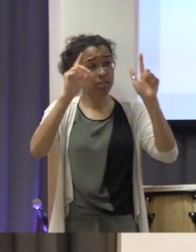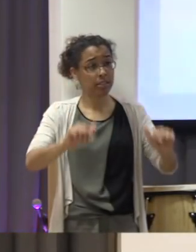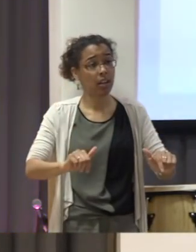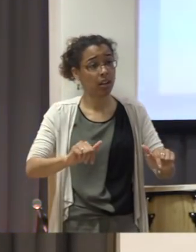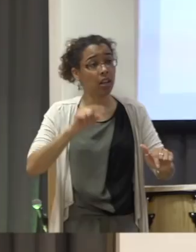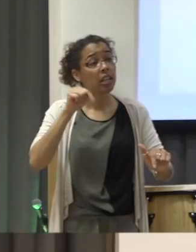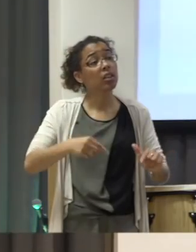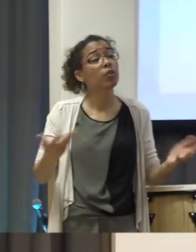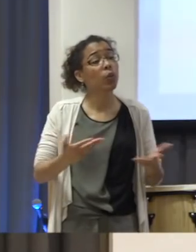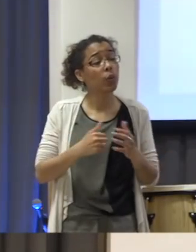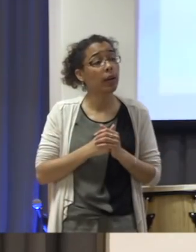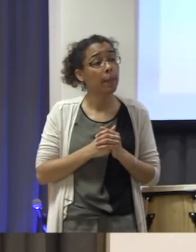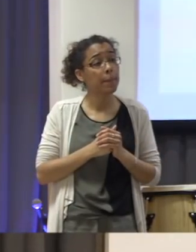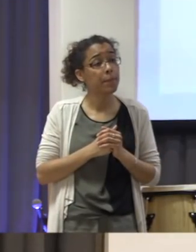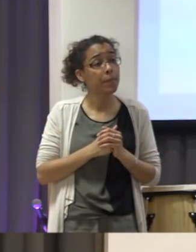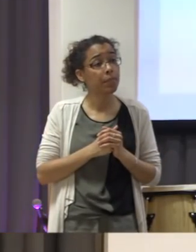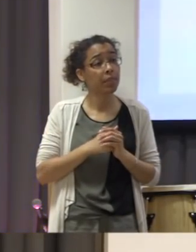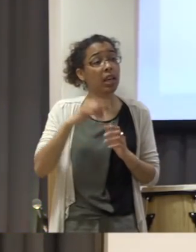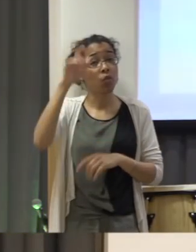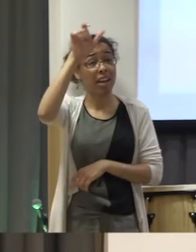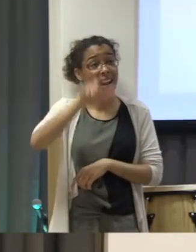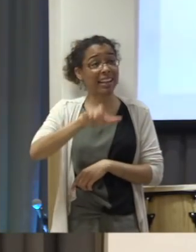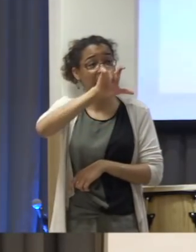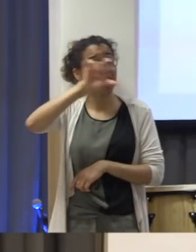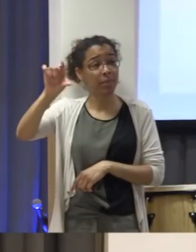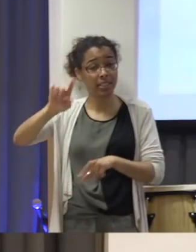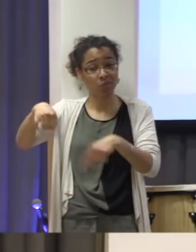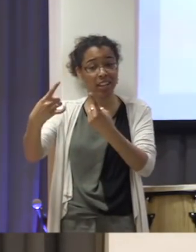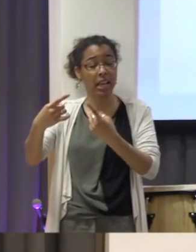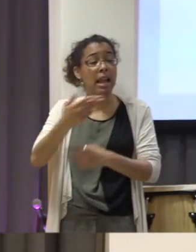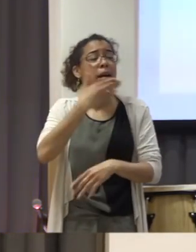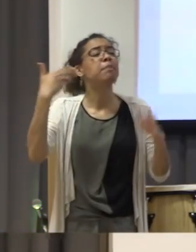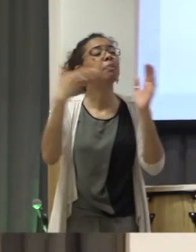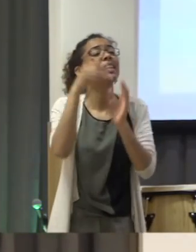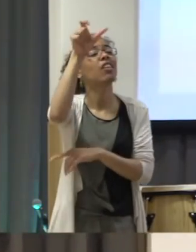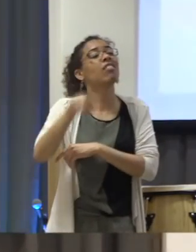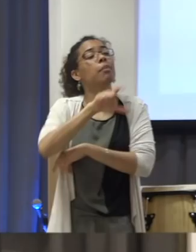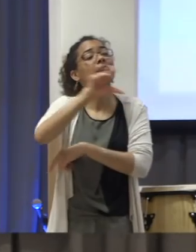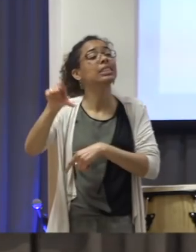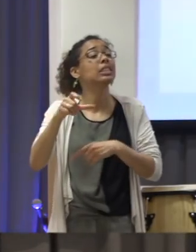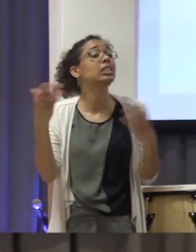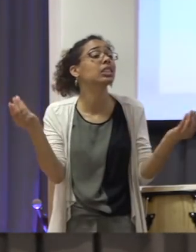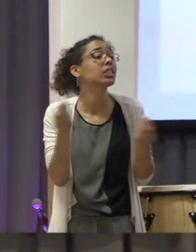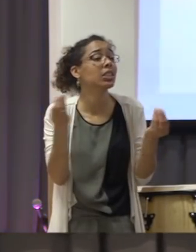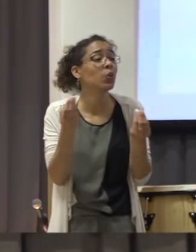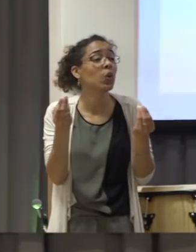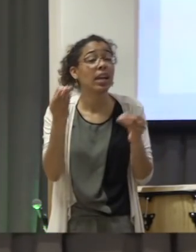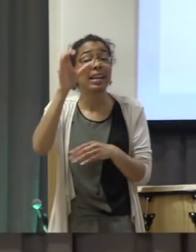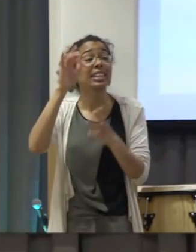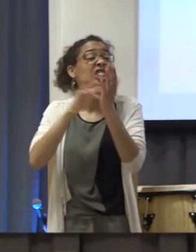faut apprendre à aller à la pharmacie. Il y a une des meilleures pharmacies, qui est la pharmacie de